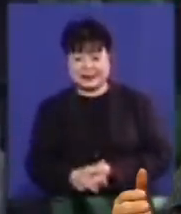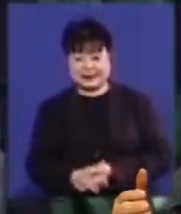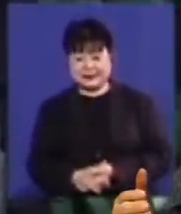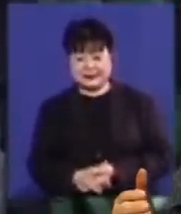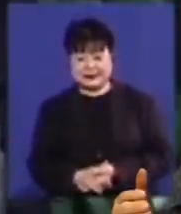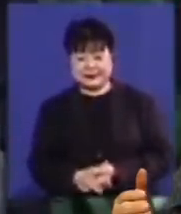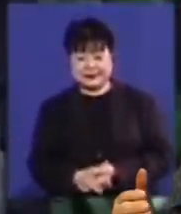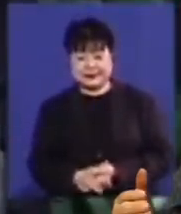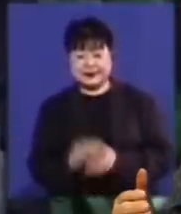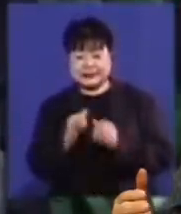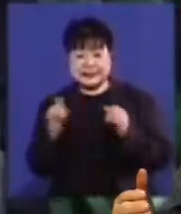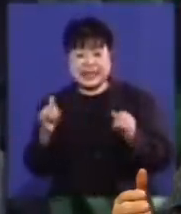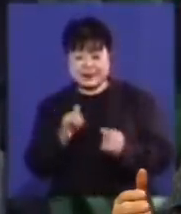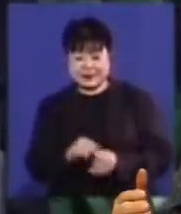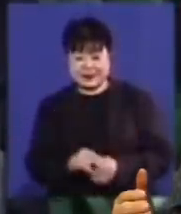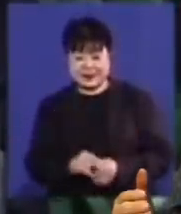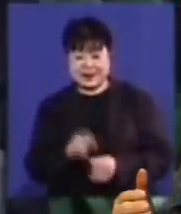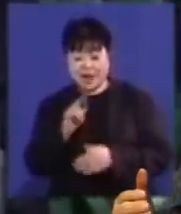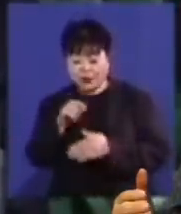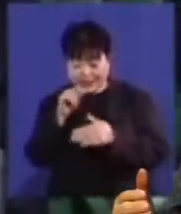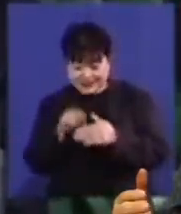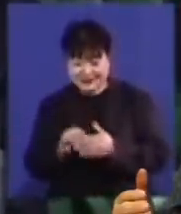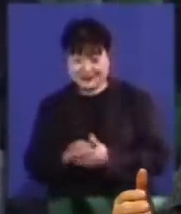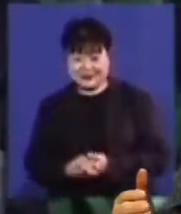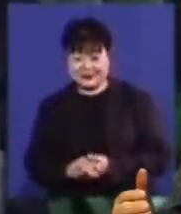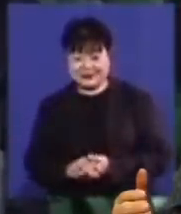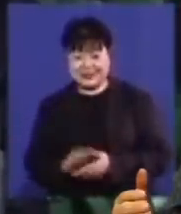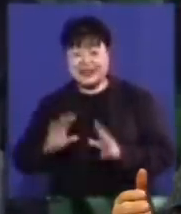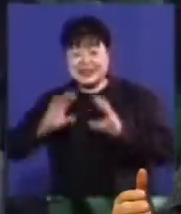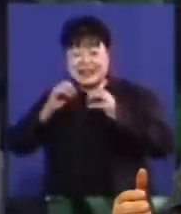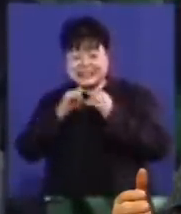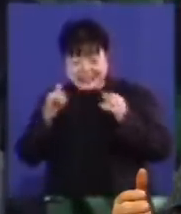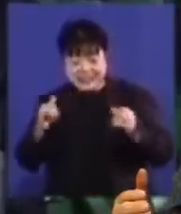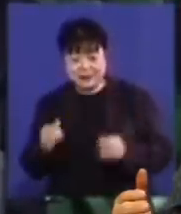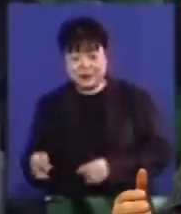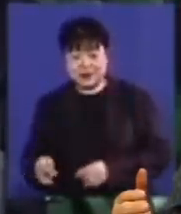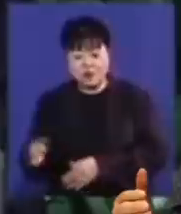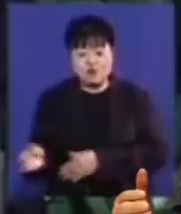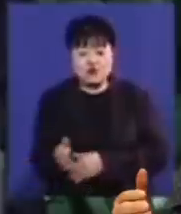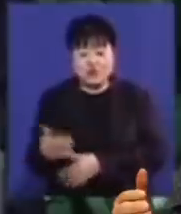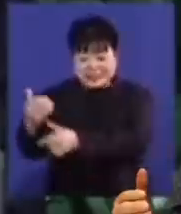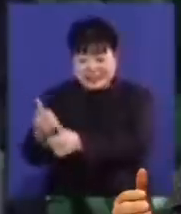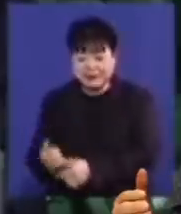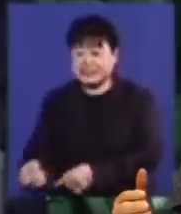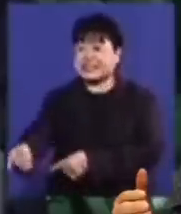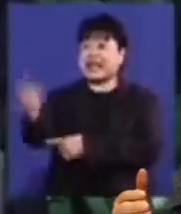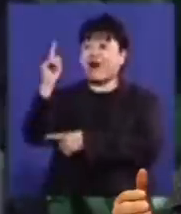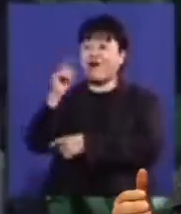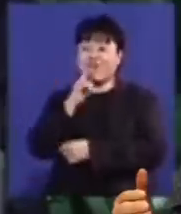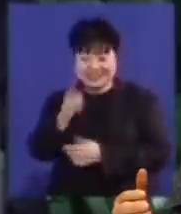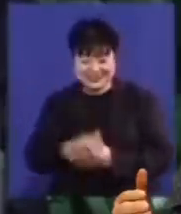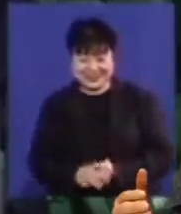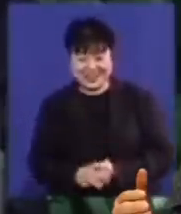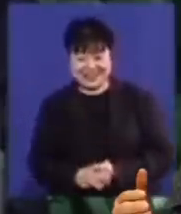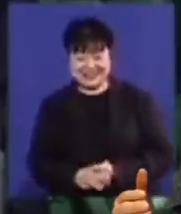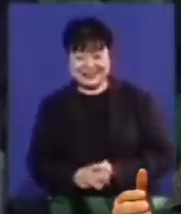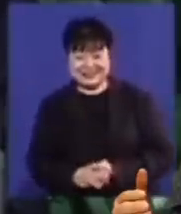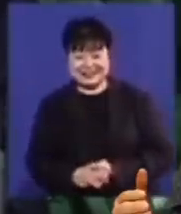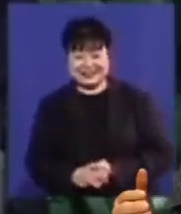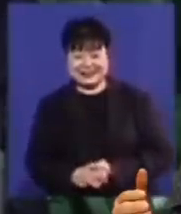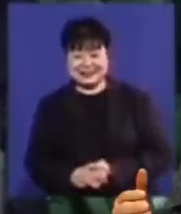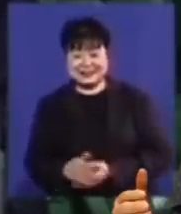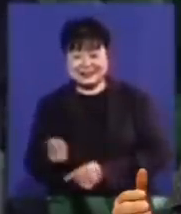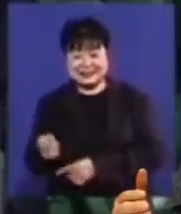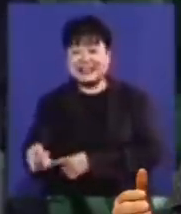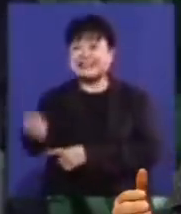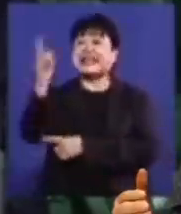그러므로 사람들 가운데서 천국 백성을 고기 낚듯이 낚으라는 것입니다. 여러분